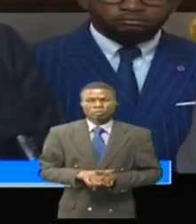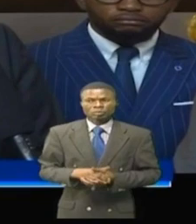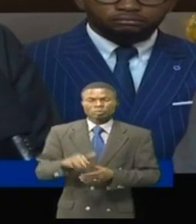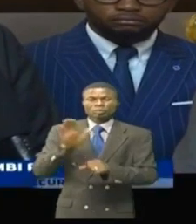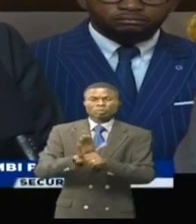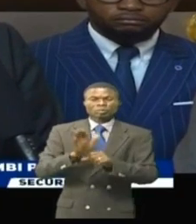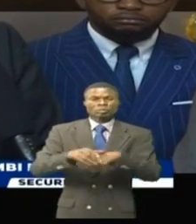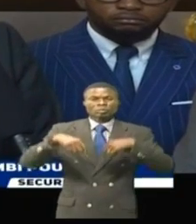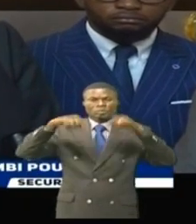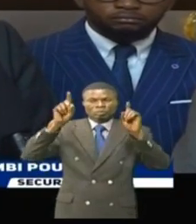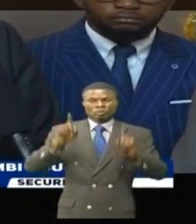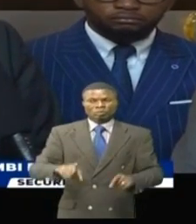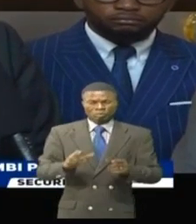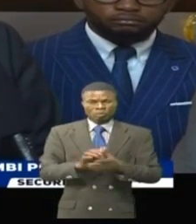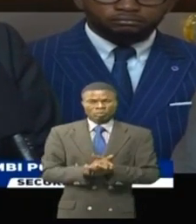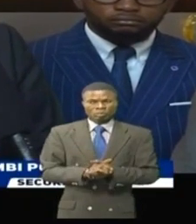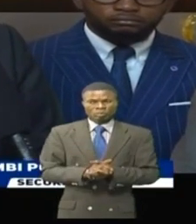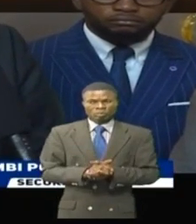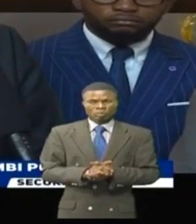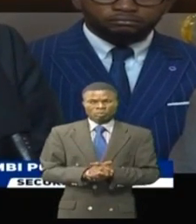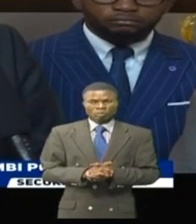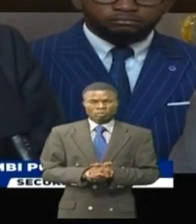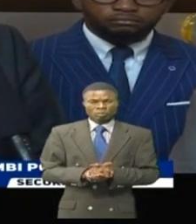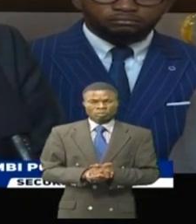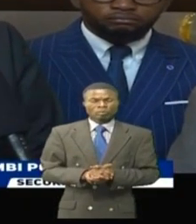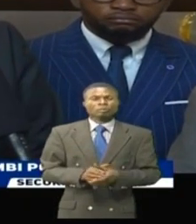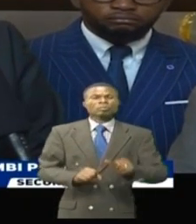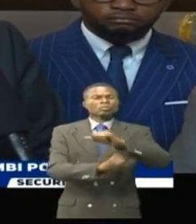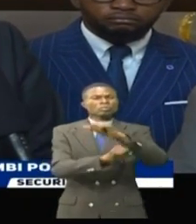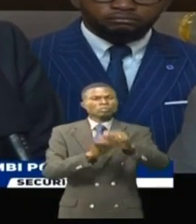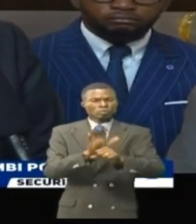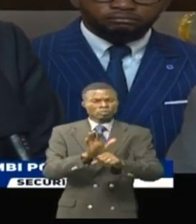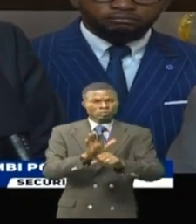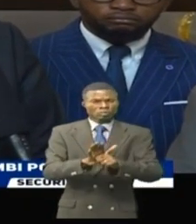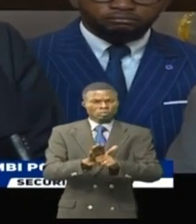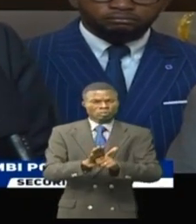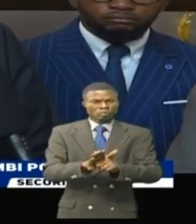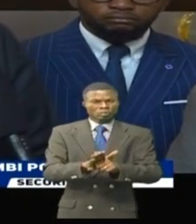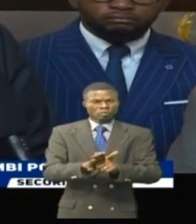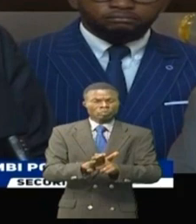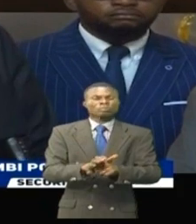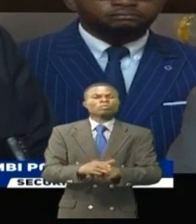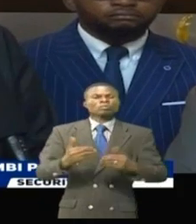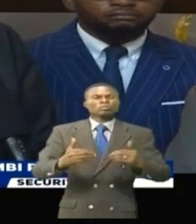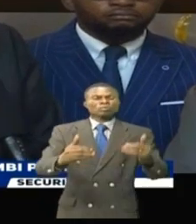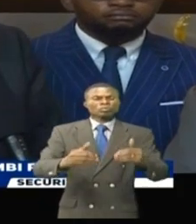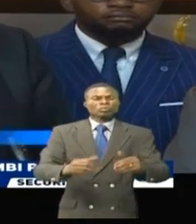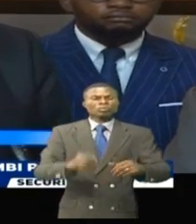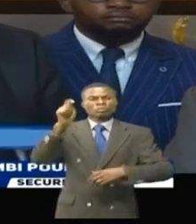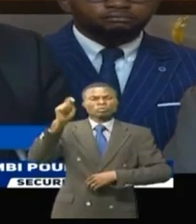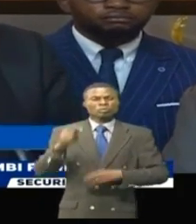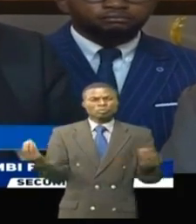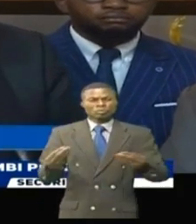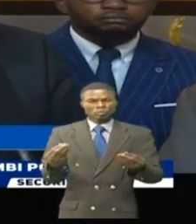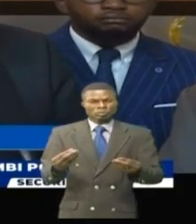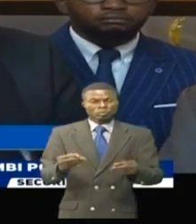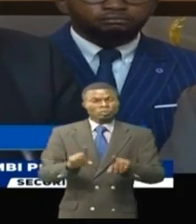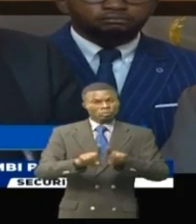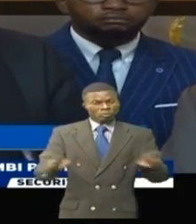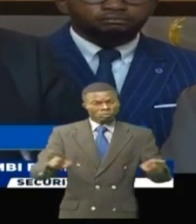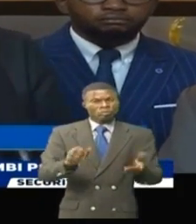plus d'une année, je dis qu'il faut soutenir et maintenir l'état de siège. Parce qu'en dehors de l'état de